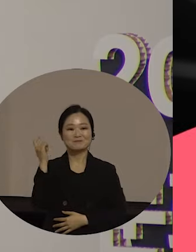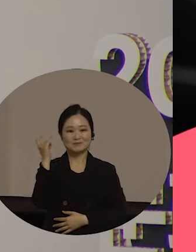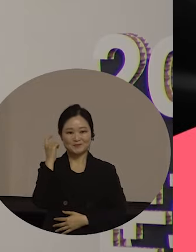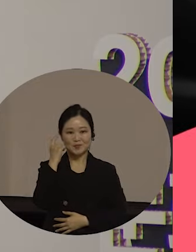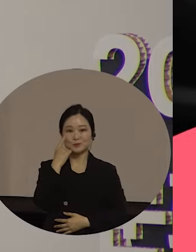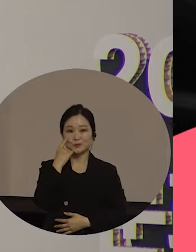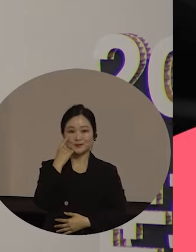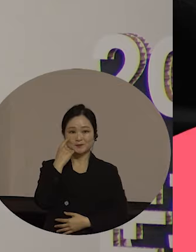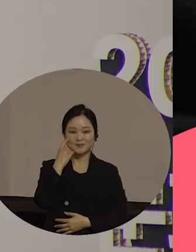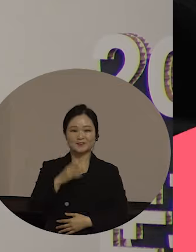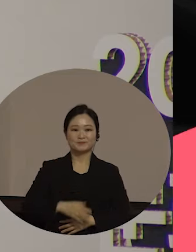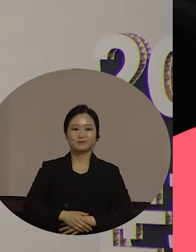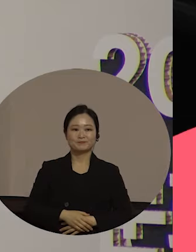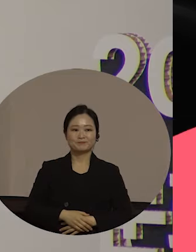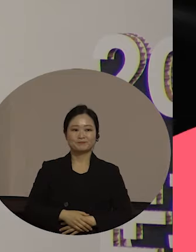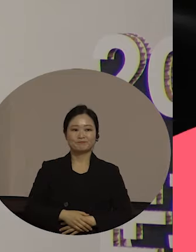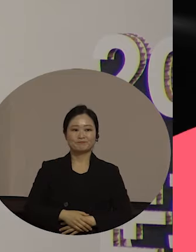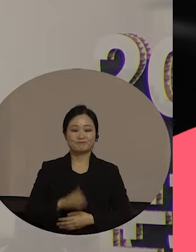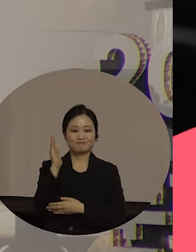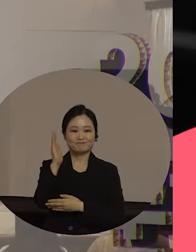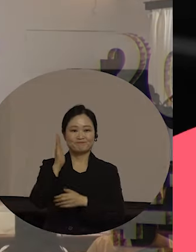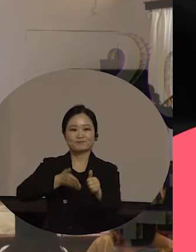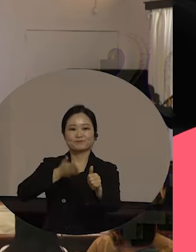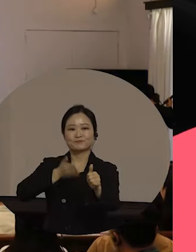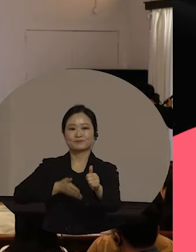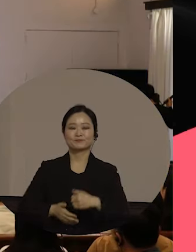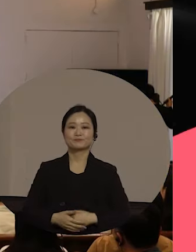하겠습니다. 편하시게 말씀하시면 돼요.